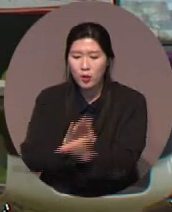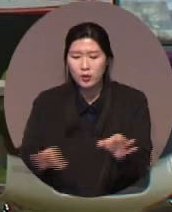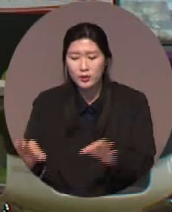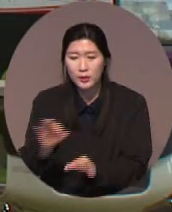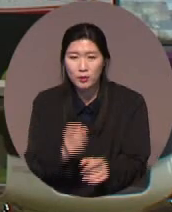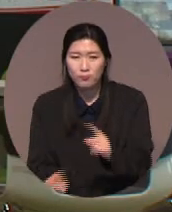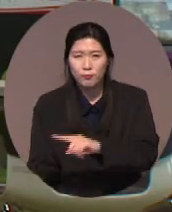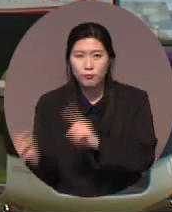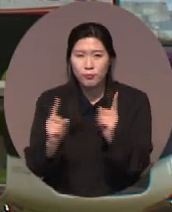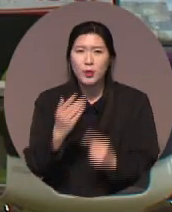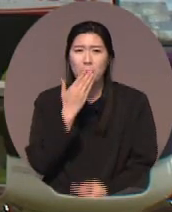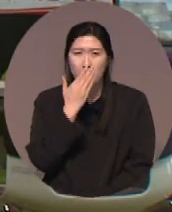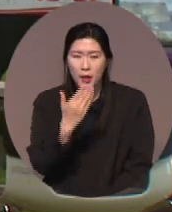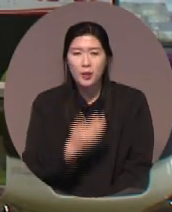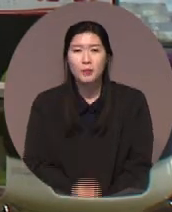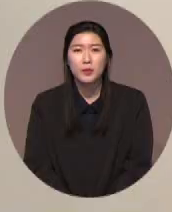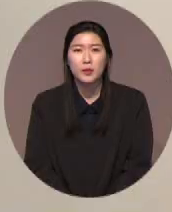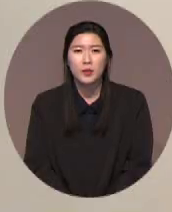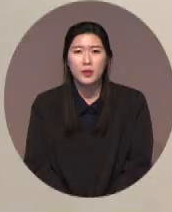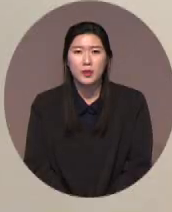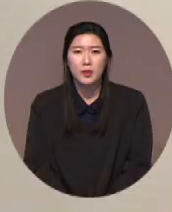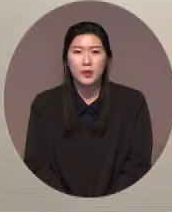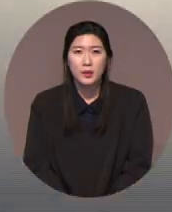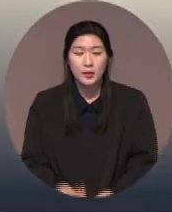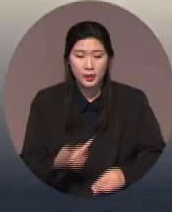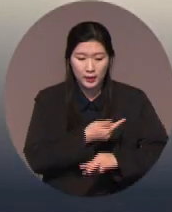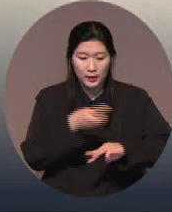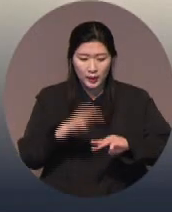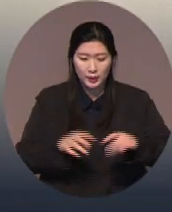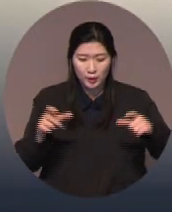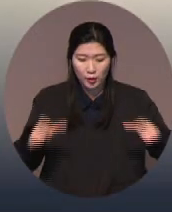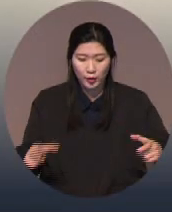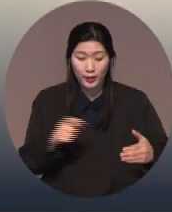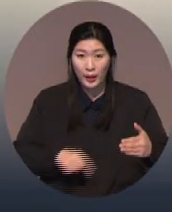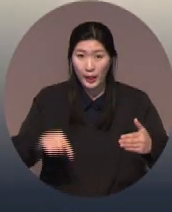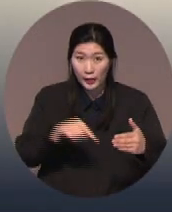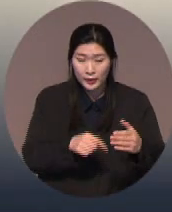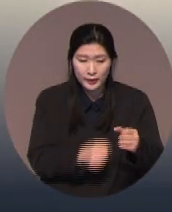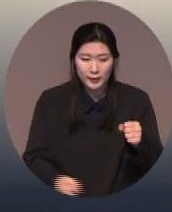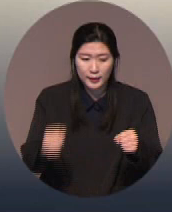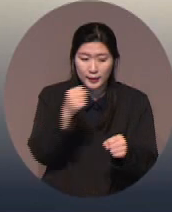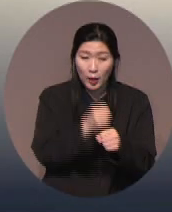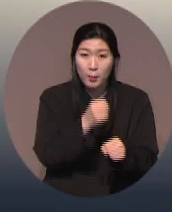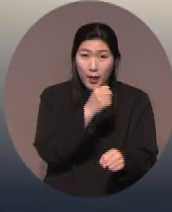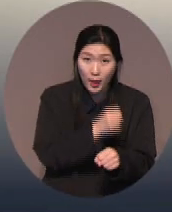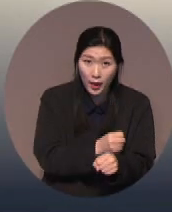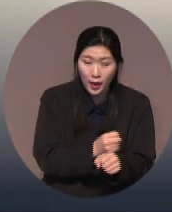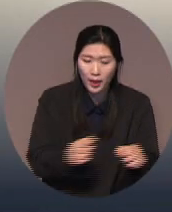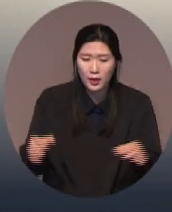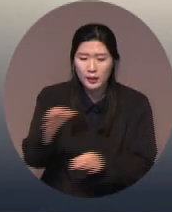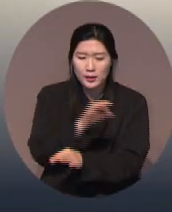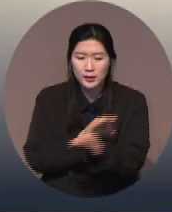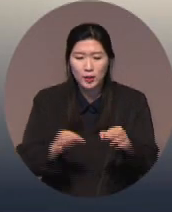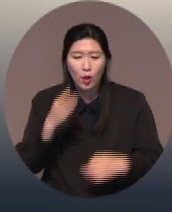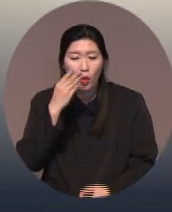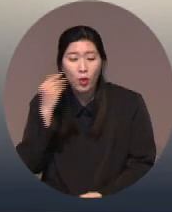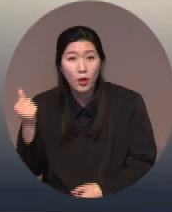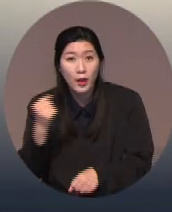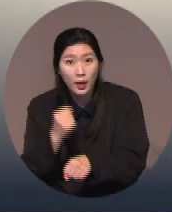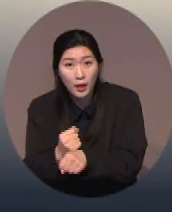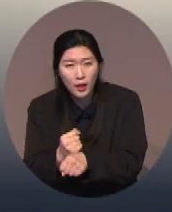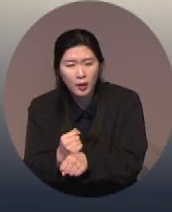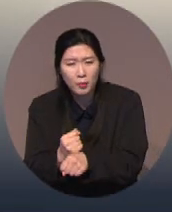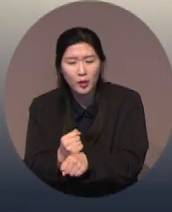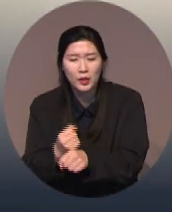점에서 중요합니다. 대전에서 창업을 하고 이 지역의 이제 경제가 활성화된다라고 하면 자연스럽게